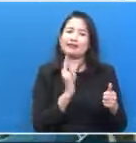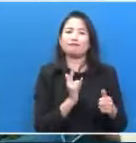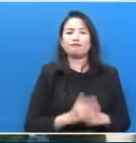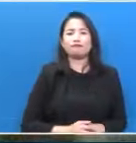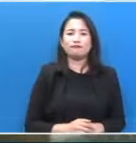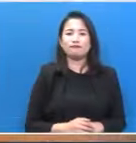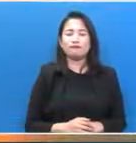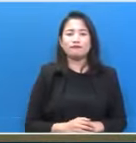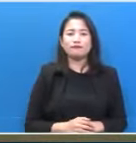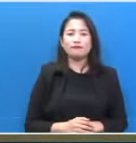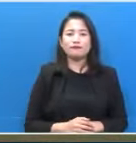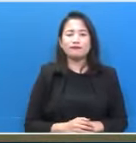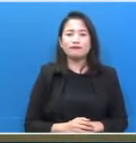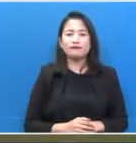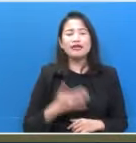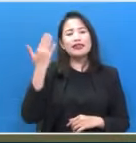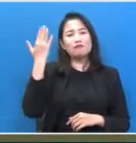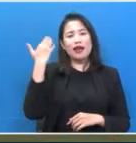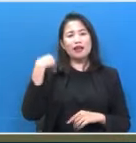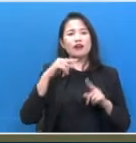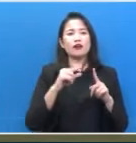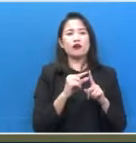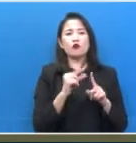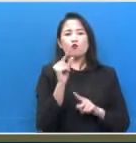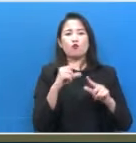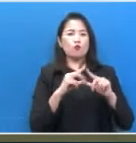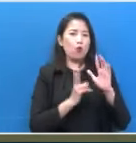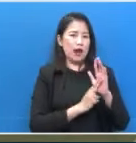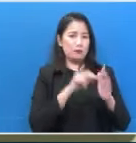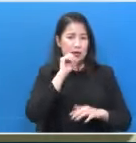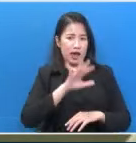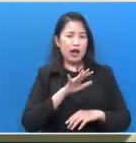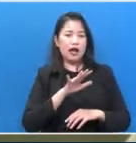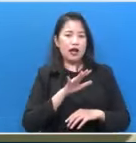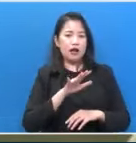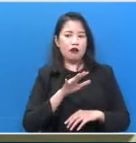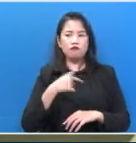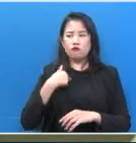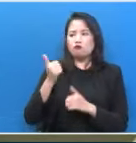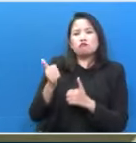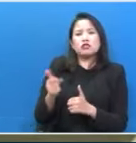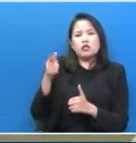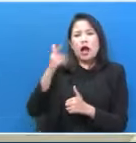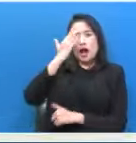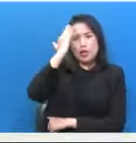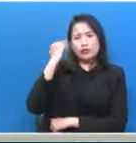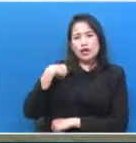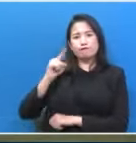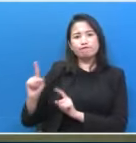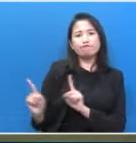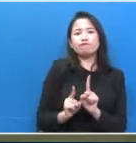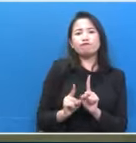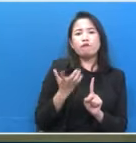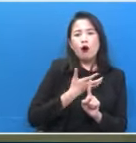Puan Maharani menyampaikan, ya bisa saja dengan Mas Ganjar Pranowo begitu. Terus